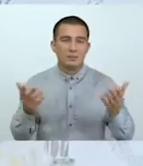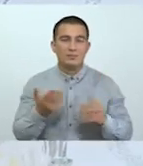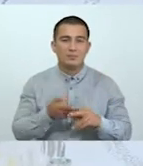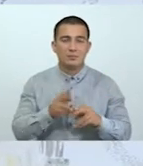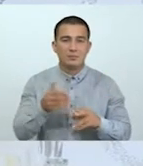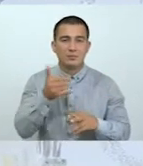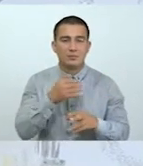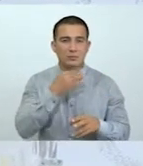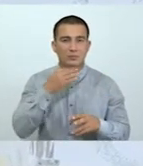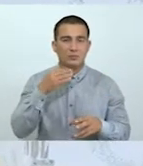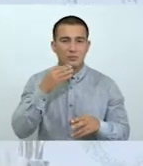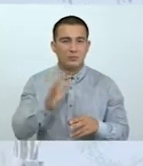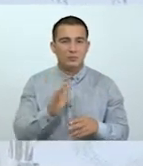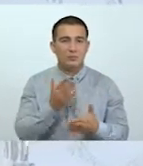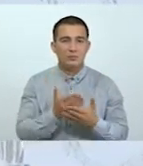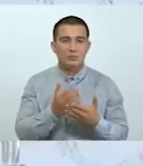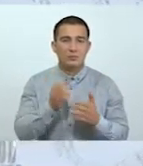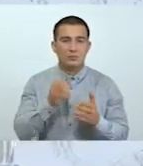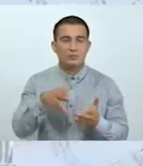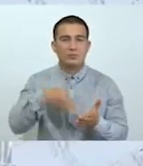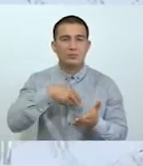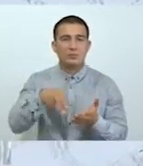yog' sovarmaysizlar, maxsus cho'tkada